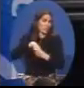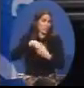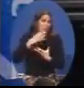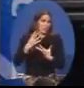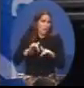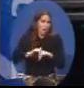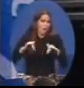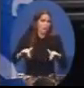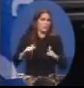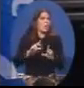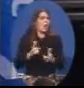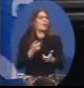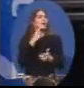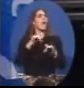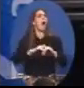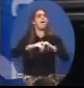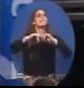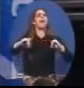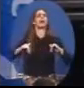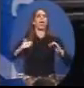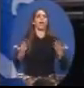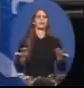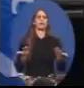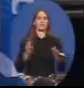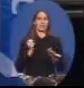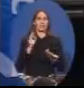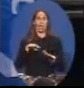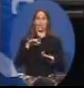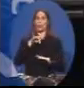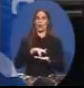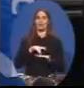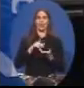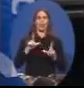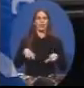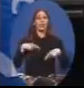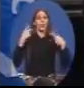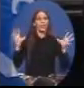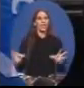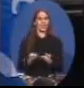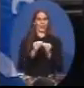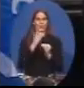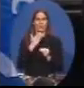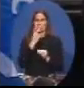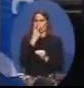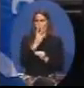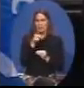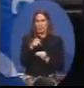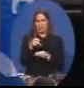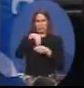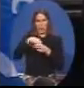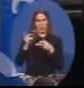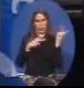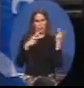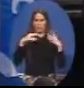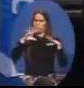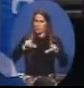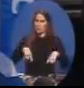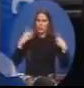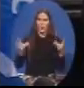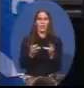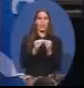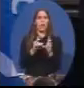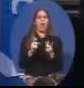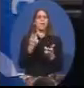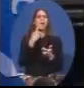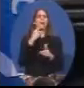חלק בהנחיה. למה אתם אומרים אפרטהייד? הרי אם יש מקום של דו-קיום במדינת ישראל, שאתה רואה את זה במו עיניך, זה בבתי חולים. למה